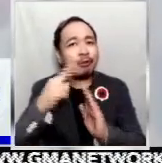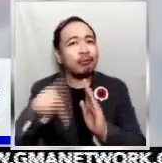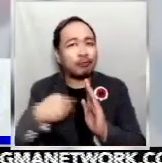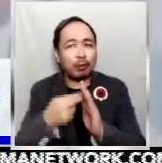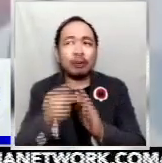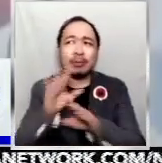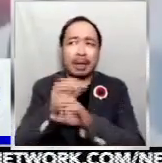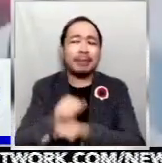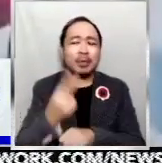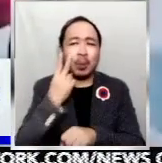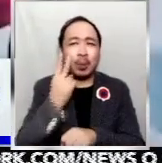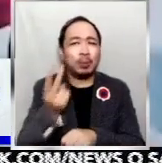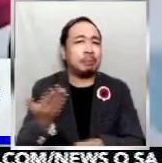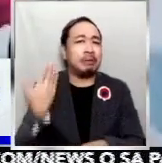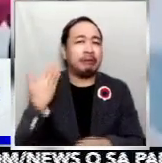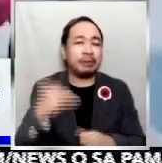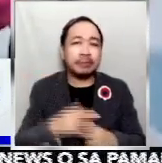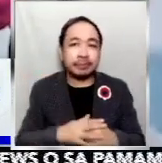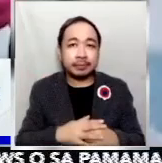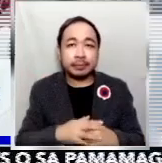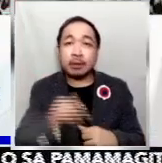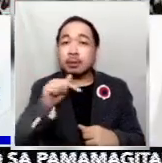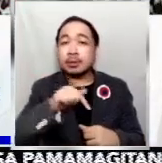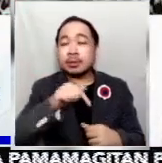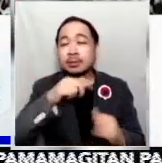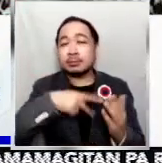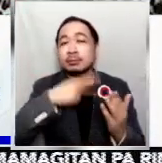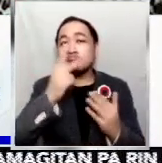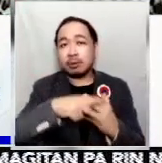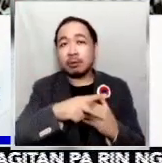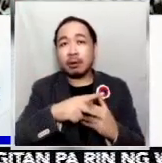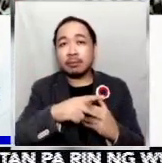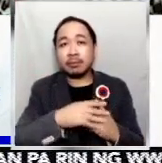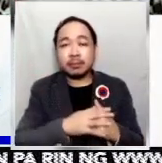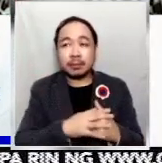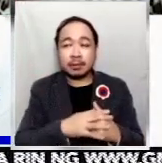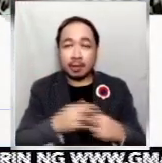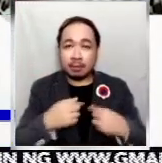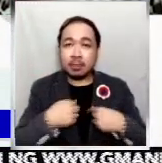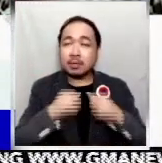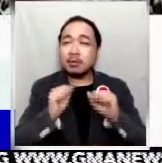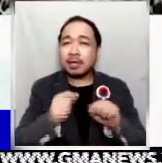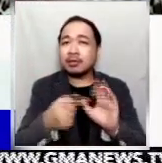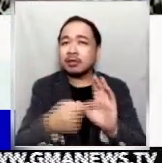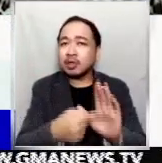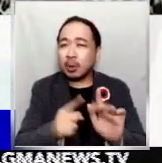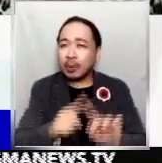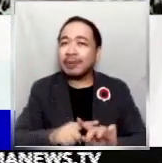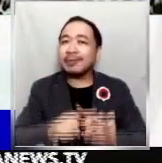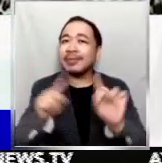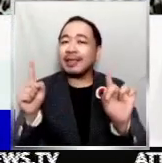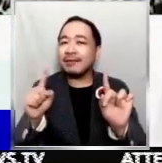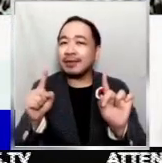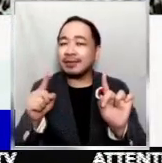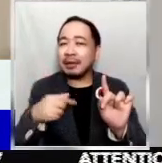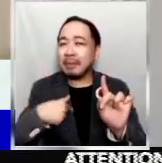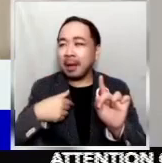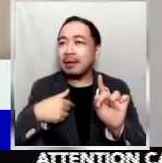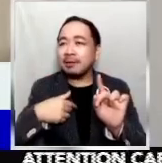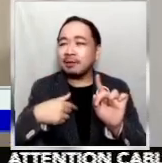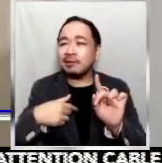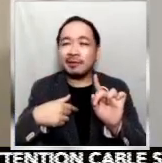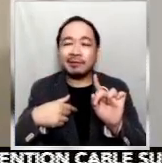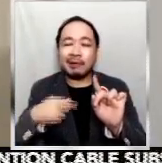mapanood. In this show, I think I'll be able to showcase a different side of my acting, and I'm really happy